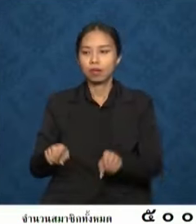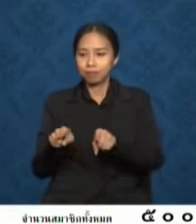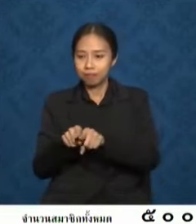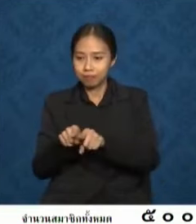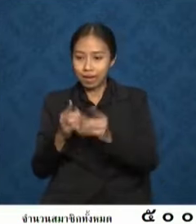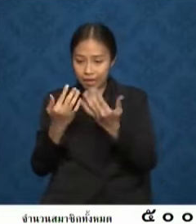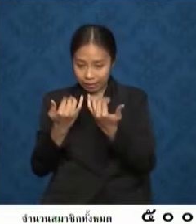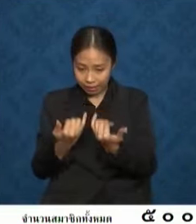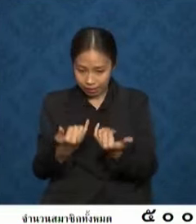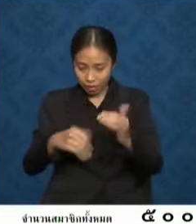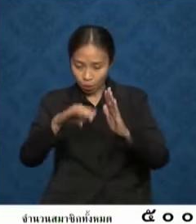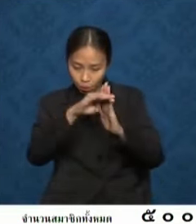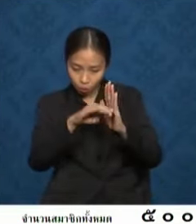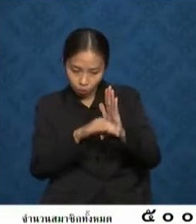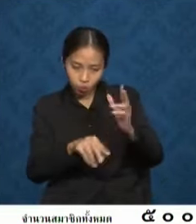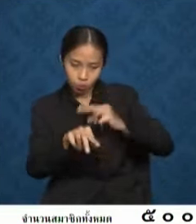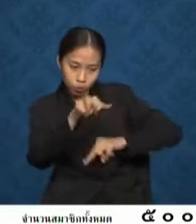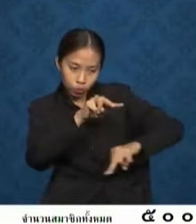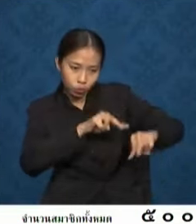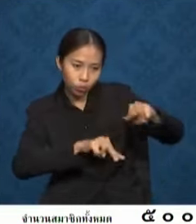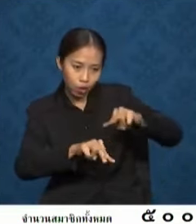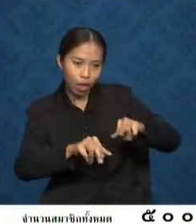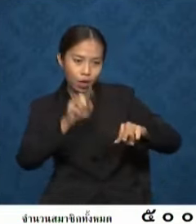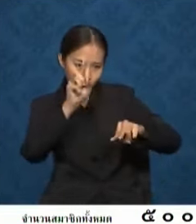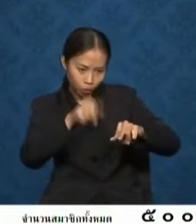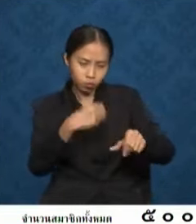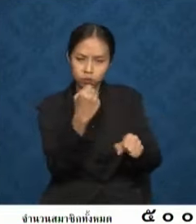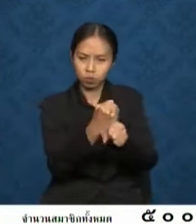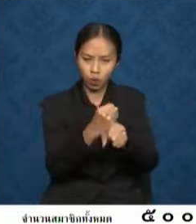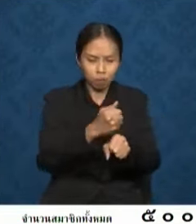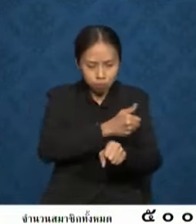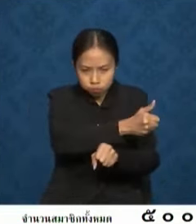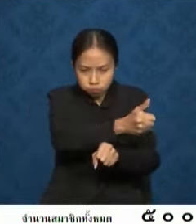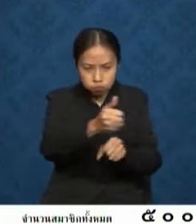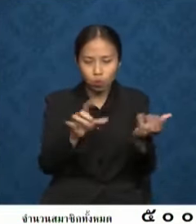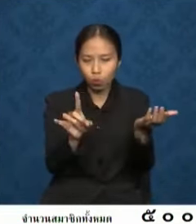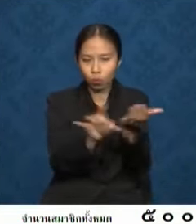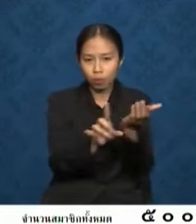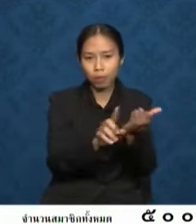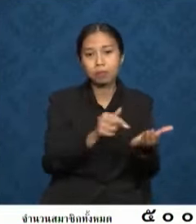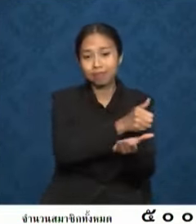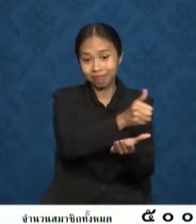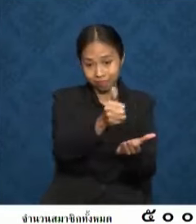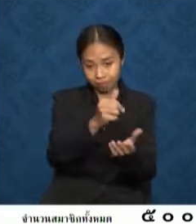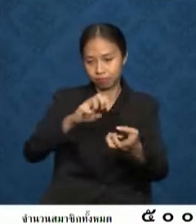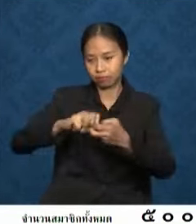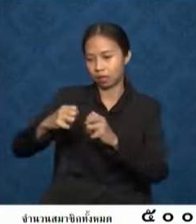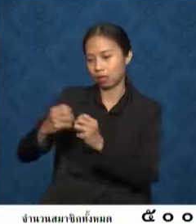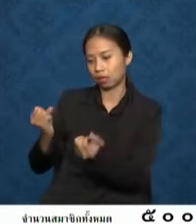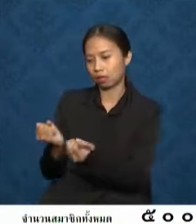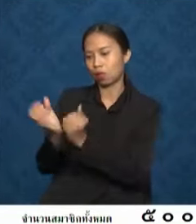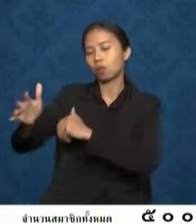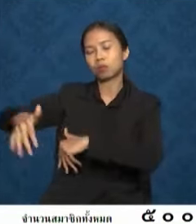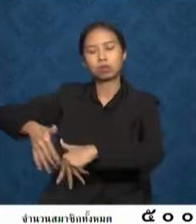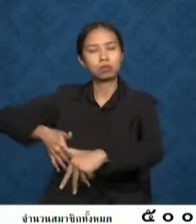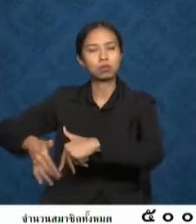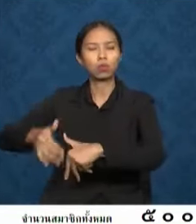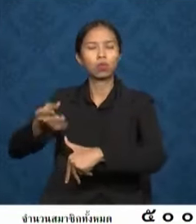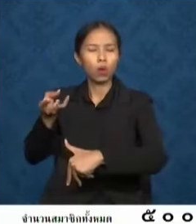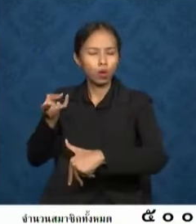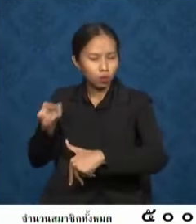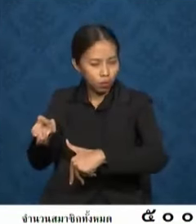กระบวนการในการอารักขามีประสิทธิภาพสูงที่สุดส่งผลกระทบกับประชาชนให้น้อยที่